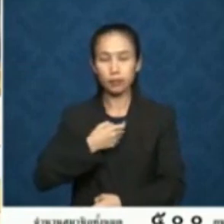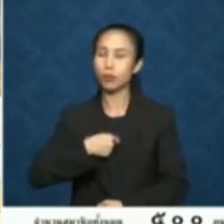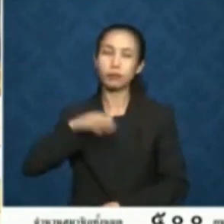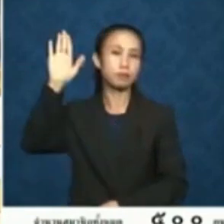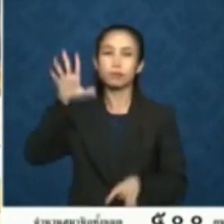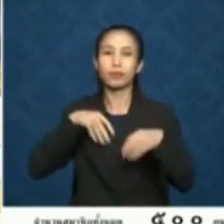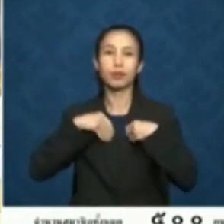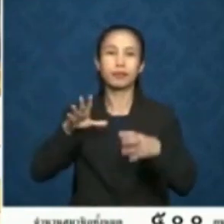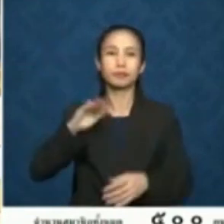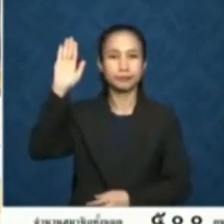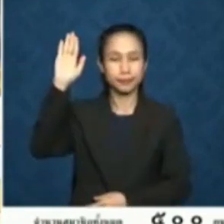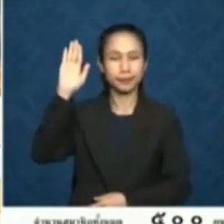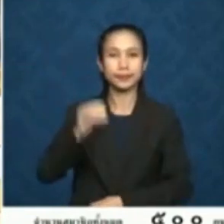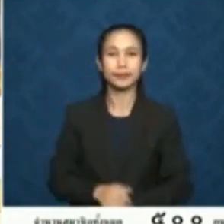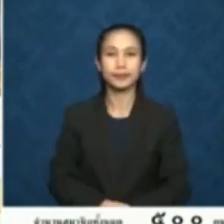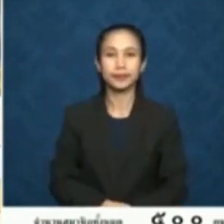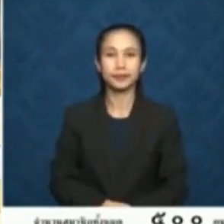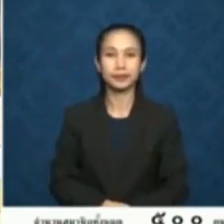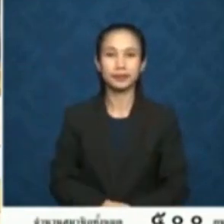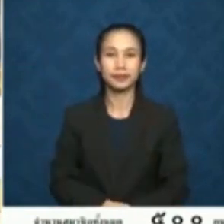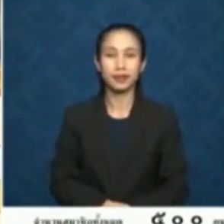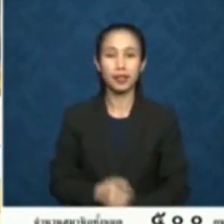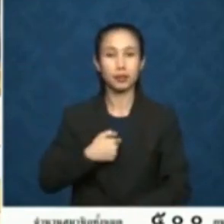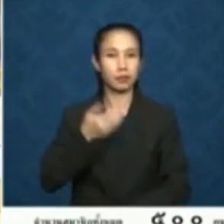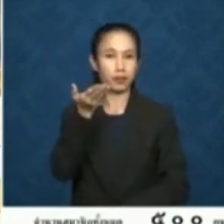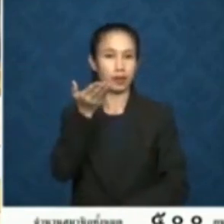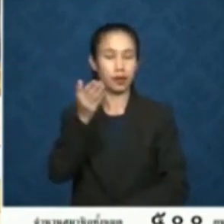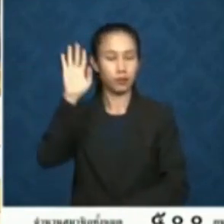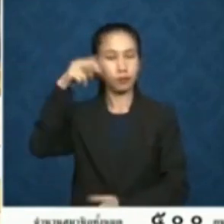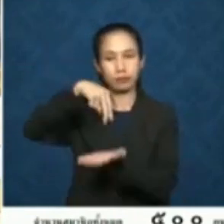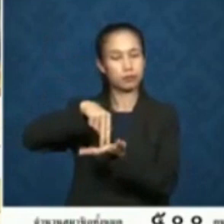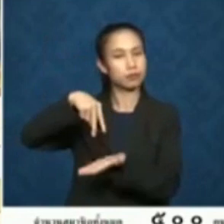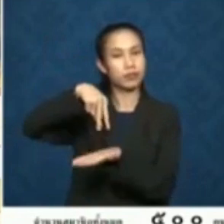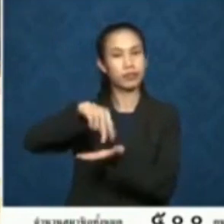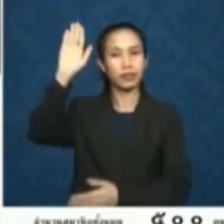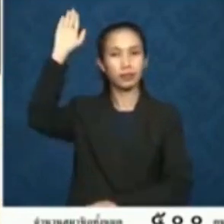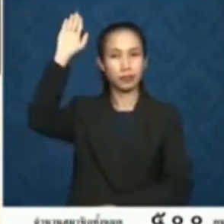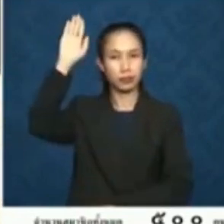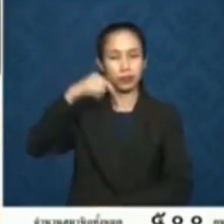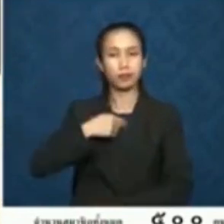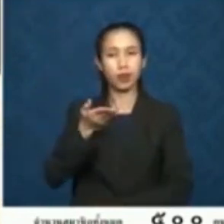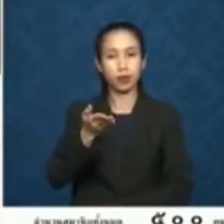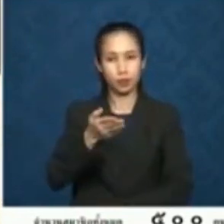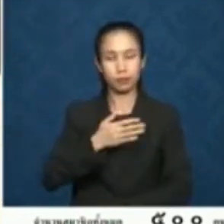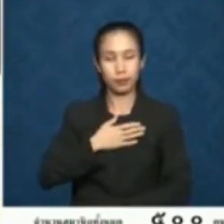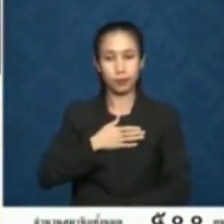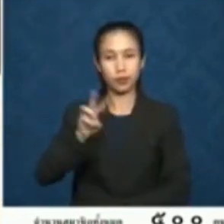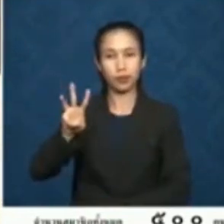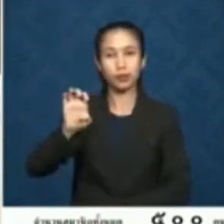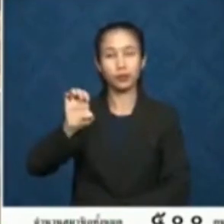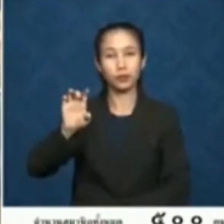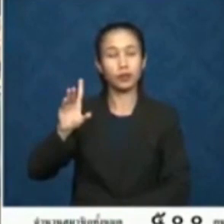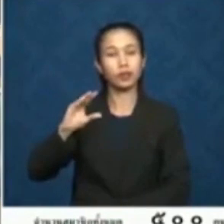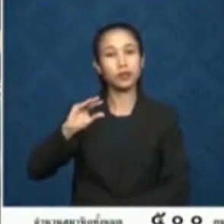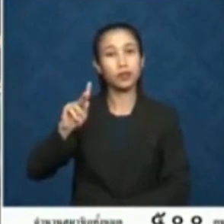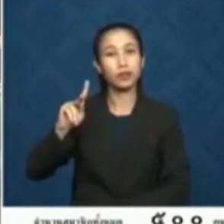นำกฎหมายน ี ้ไปพิจารณานะครับต่อนะครับตามข้อบังคับ ท่านประธานครับผมยืนขึ้นแล้วยกมือครับ เชิญครับเชิญครับ ท่านประธานที่เคารพครับผมวิโรจน์ลัก